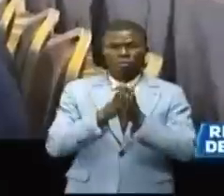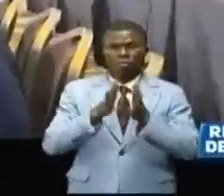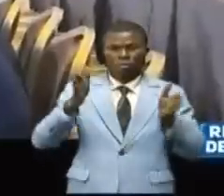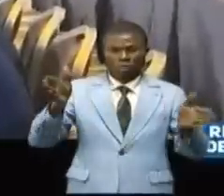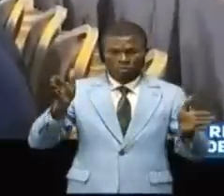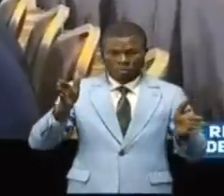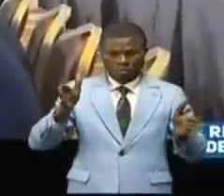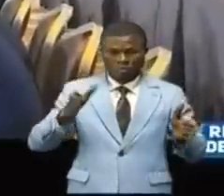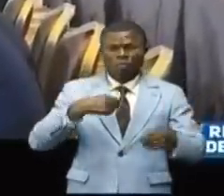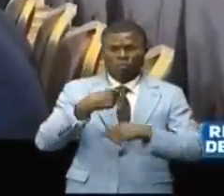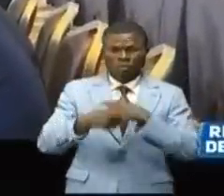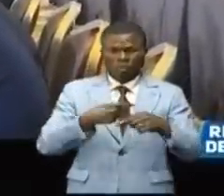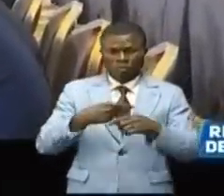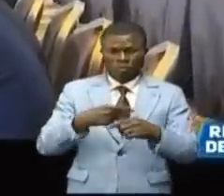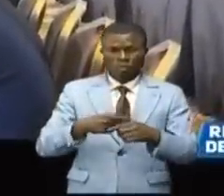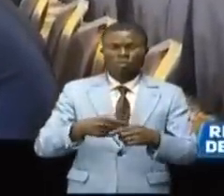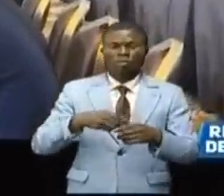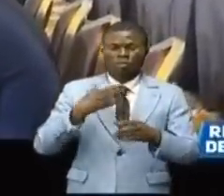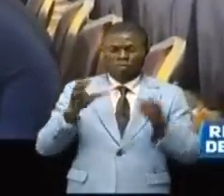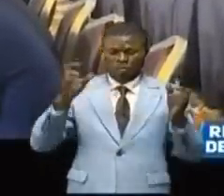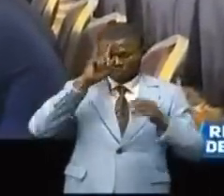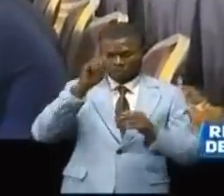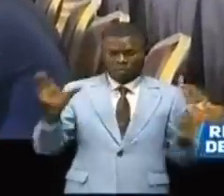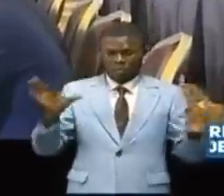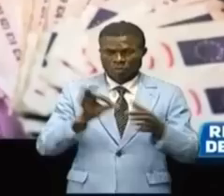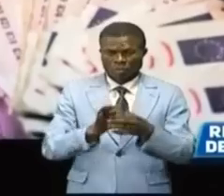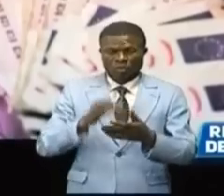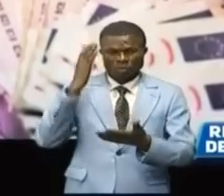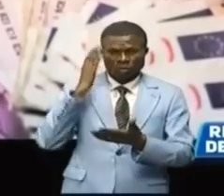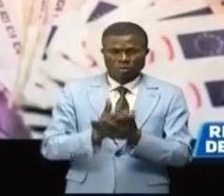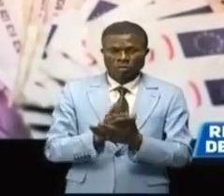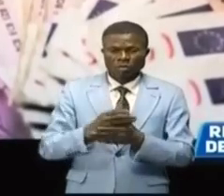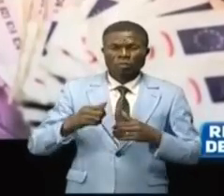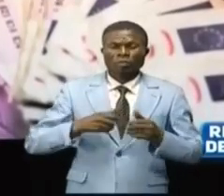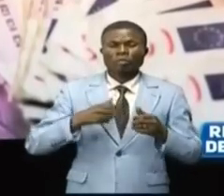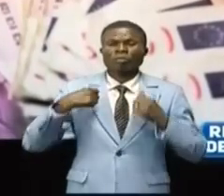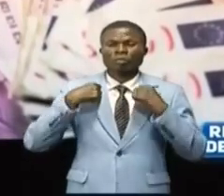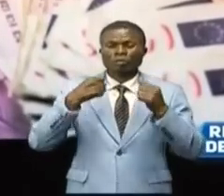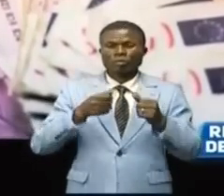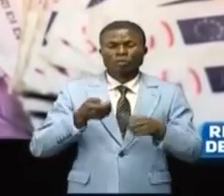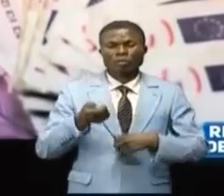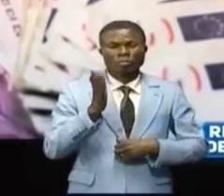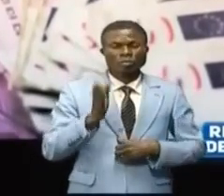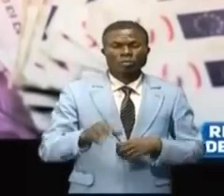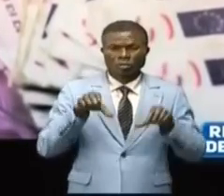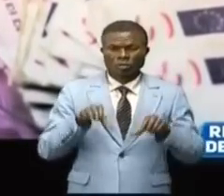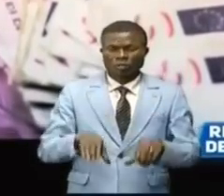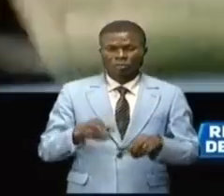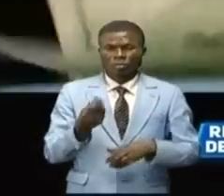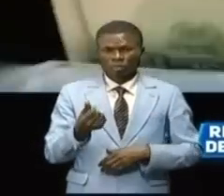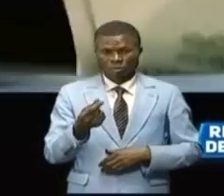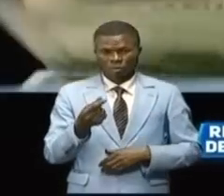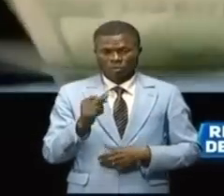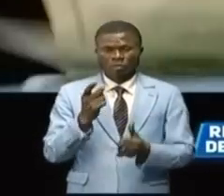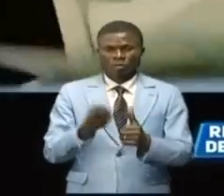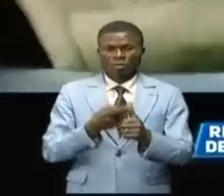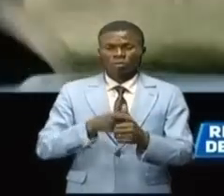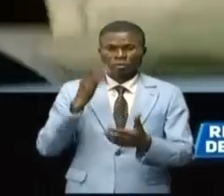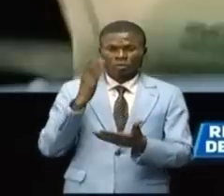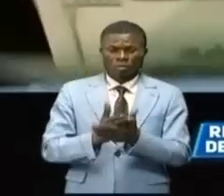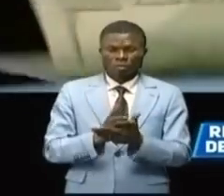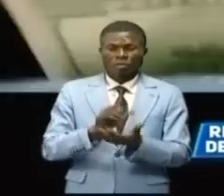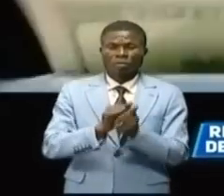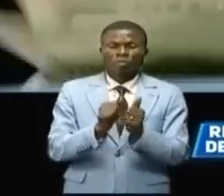sont retrouvés pour conjuguer leurs efforts en vue de traquer les criminels financiers de par le monde et surtout de lutter contre le